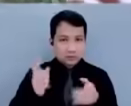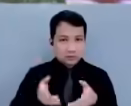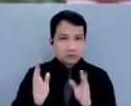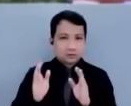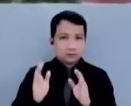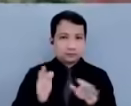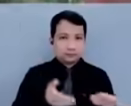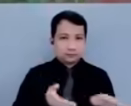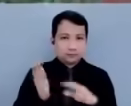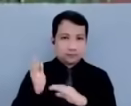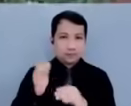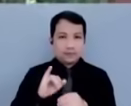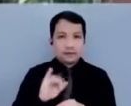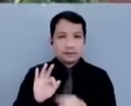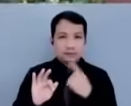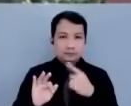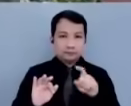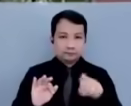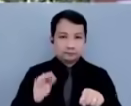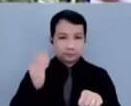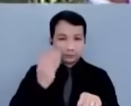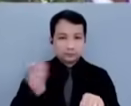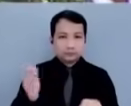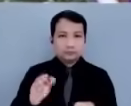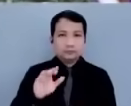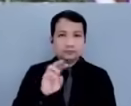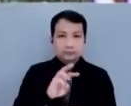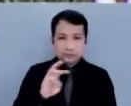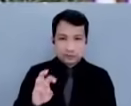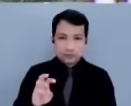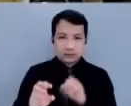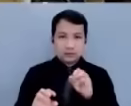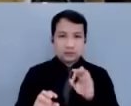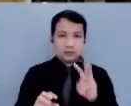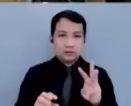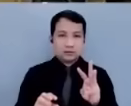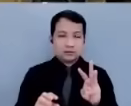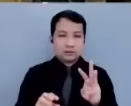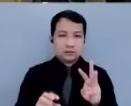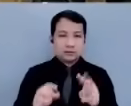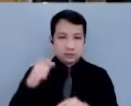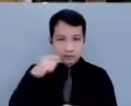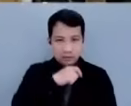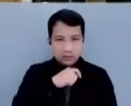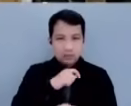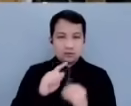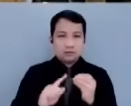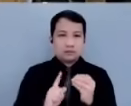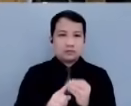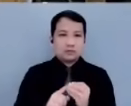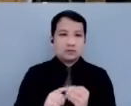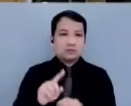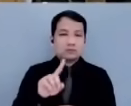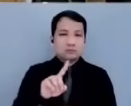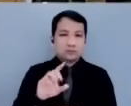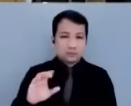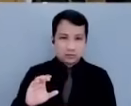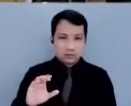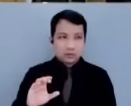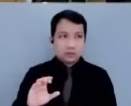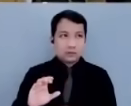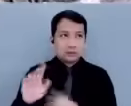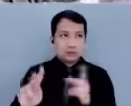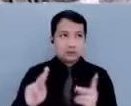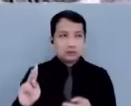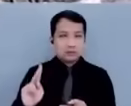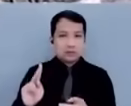mailikas kung kailangan ang mahigit 600 OFW sa Taiwan. Bukod dyan, mahigit 100 ibatan o residente ng